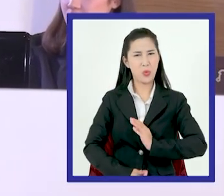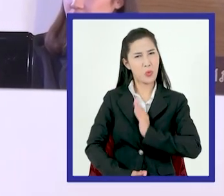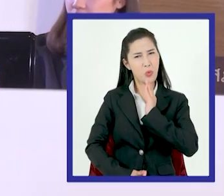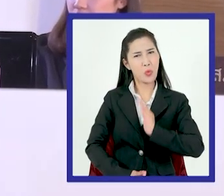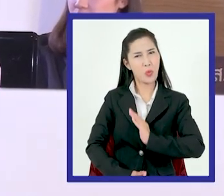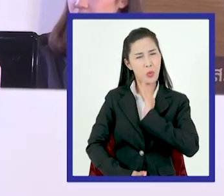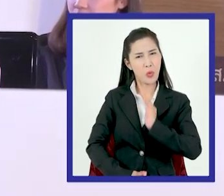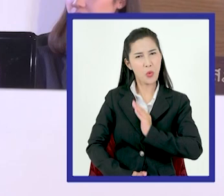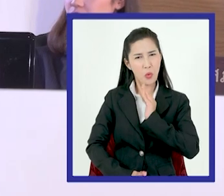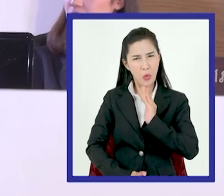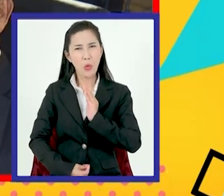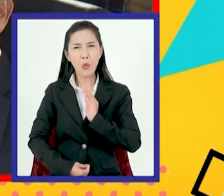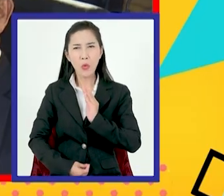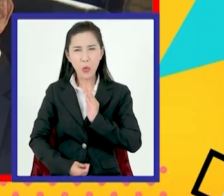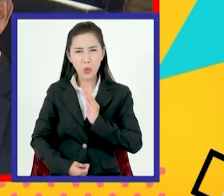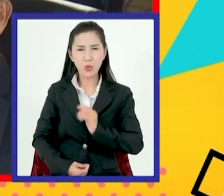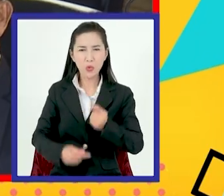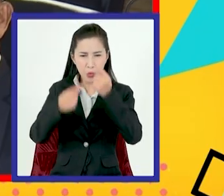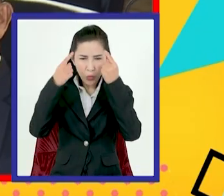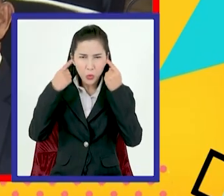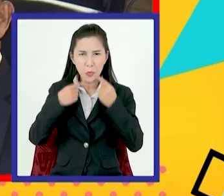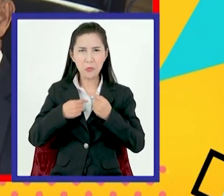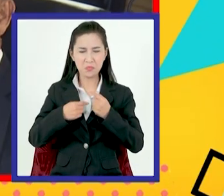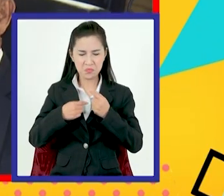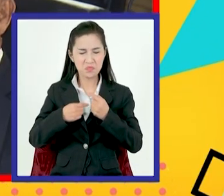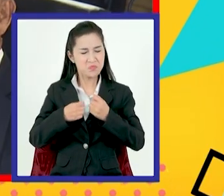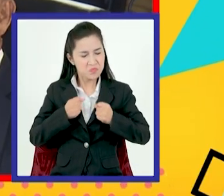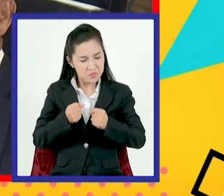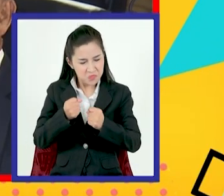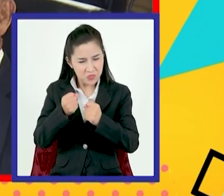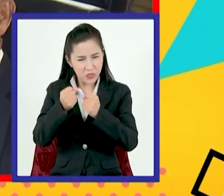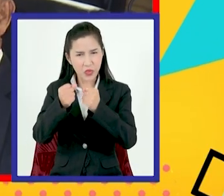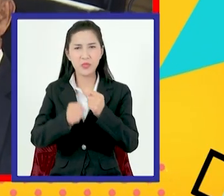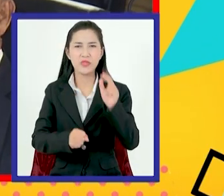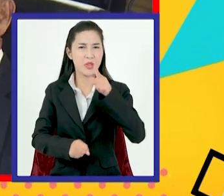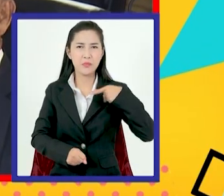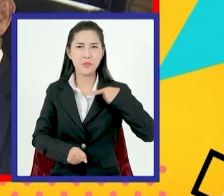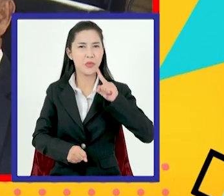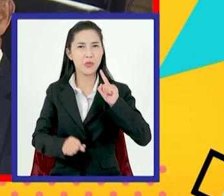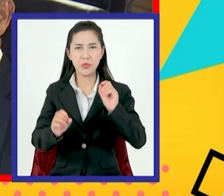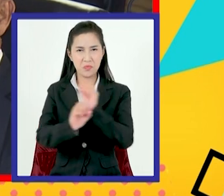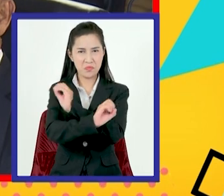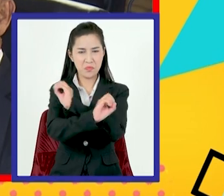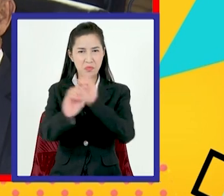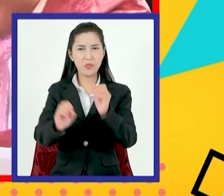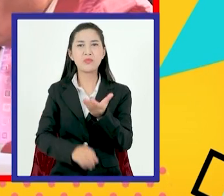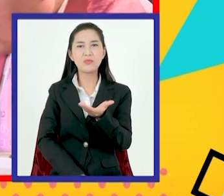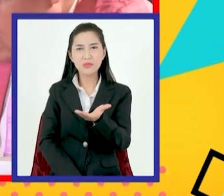กว่าจะทำหน้าตากว่าจะมาเป็นเราทุ่มเทเต็มที่แล้วไม่ได้ใช้ประโยชน์เรา